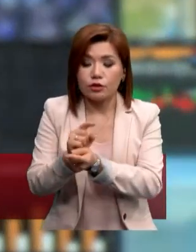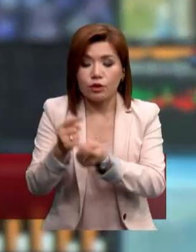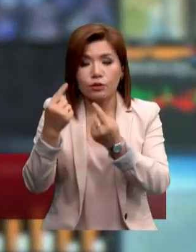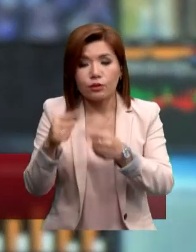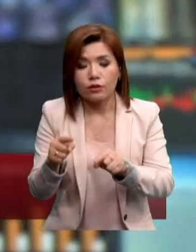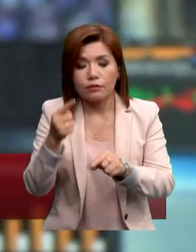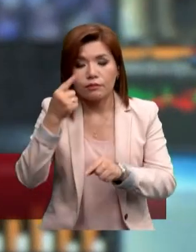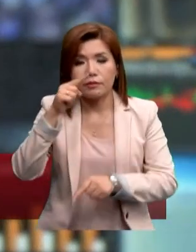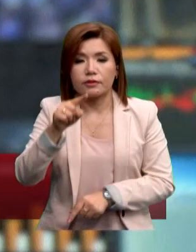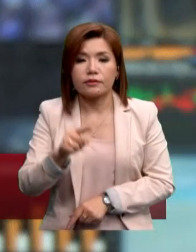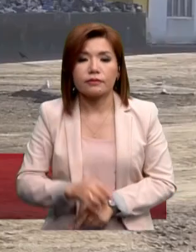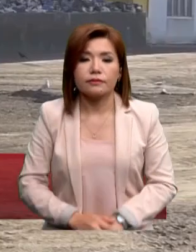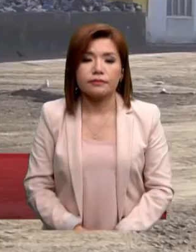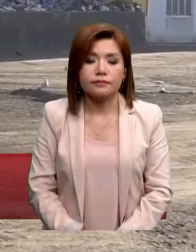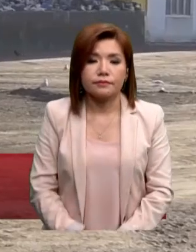Батагоз Марабаевой.